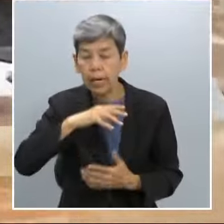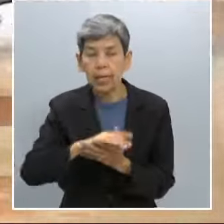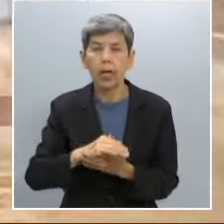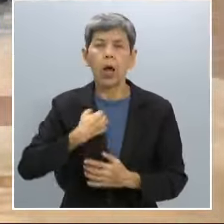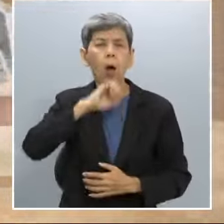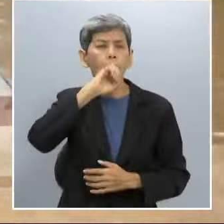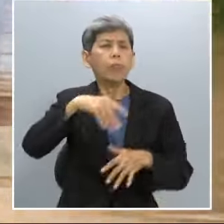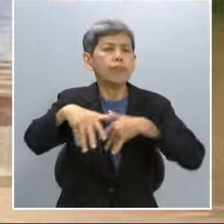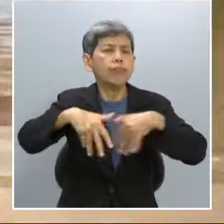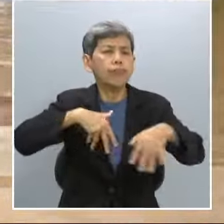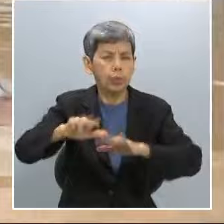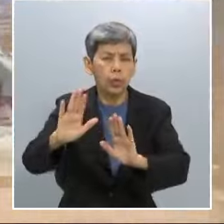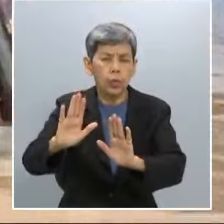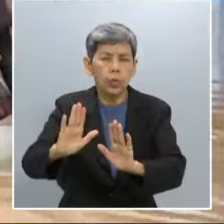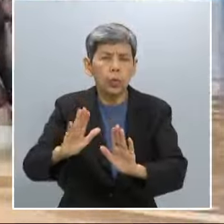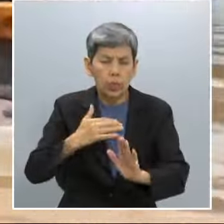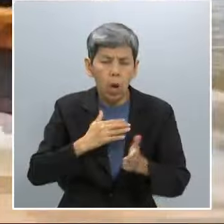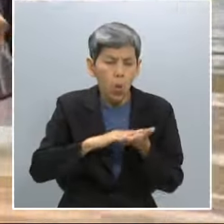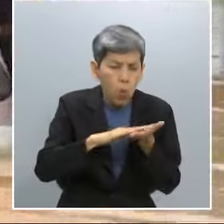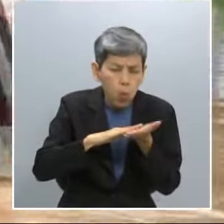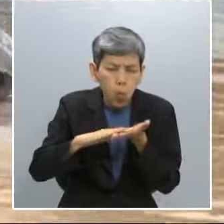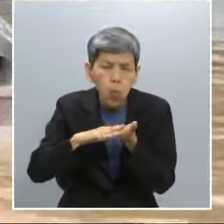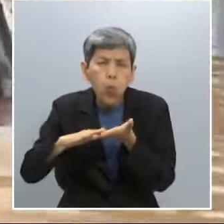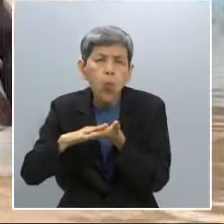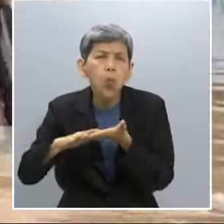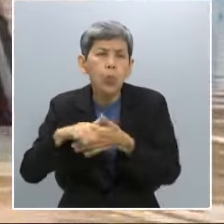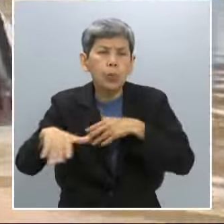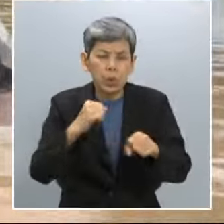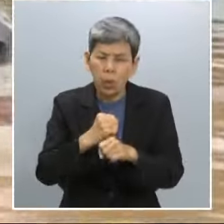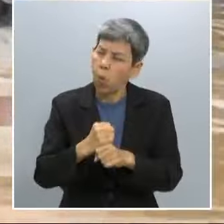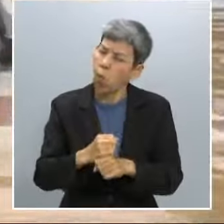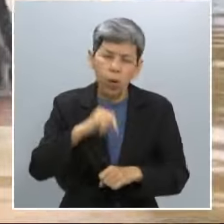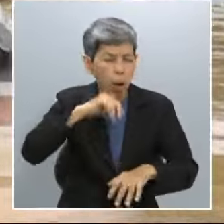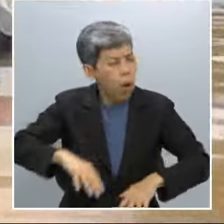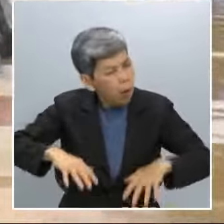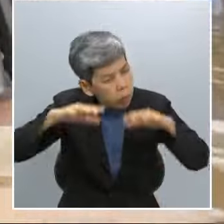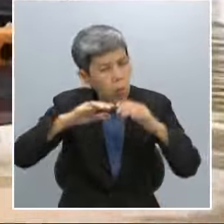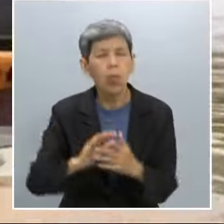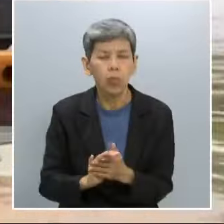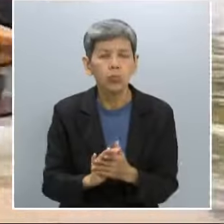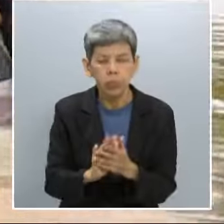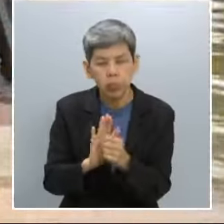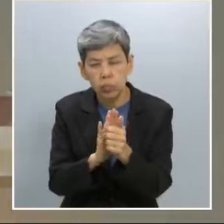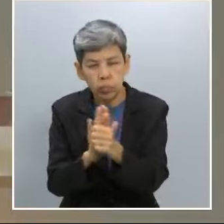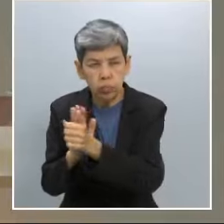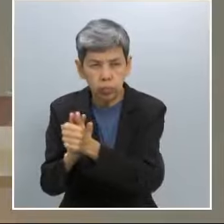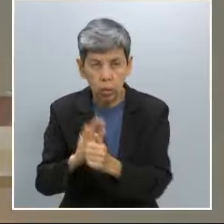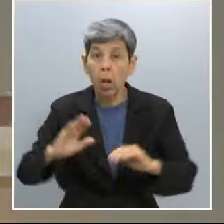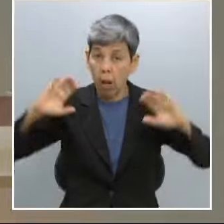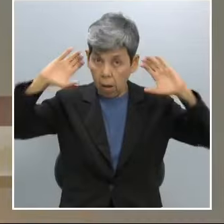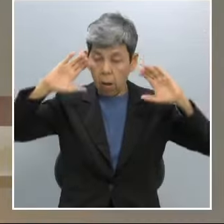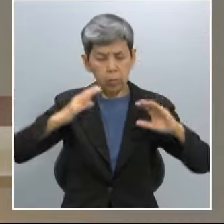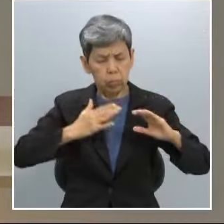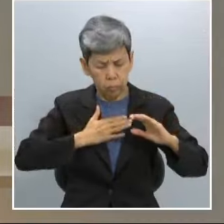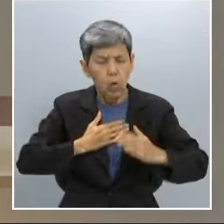อกกับชาวบ้านว่าอยากจะกราบขอโทษประชาชนที่ต้องมาลำบากกับสถานการณ์ที่เกิดขึ้นยืนยันว่าภาครัฐไม่ได้นิ่งเ